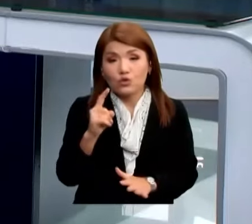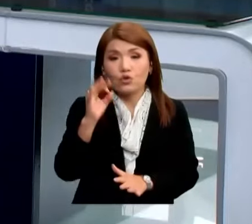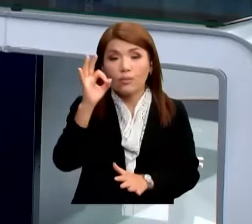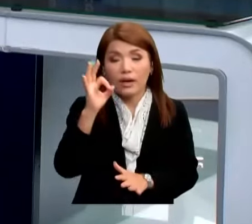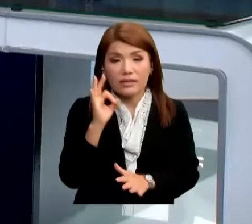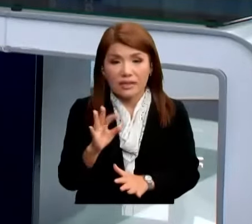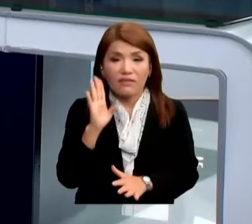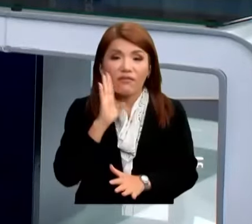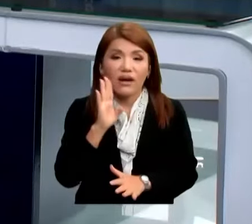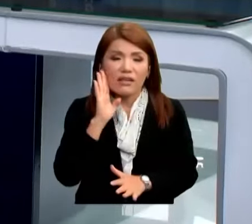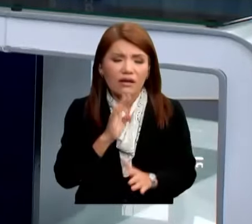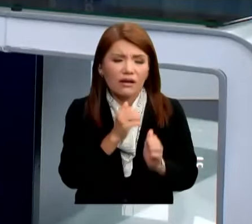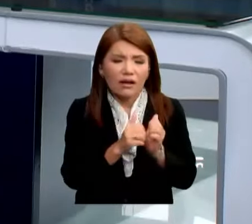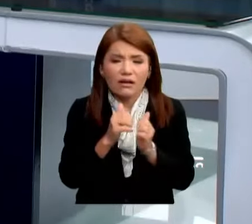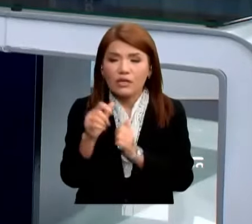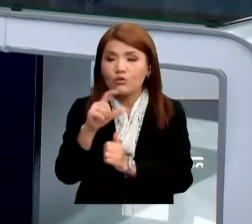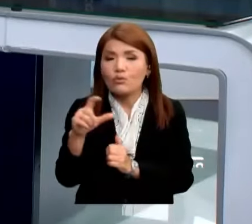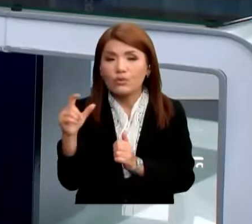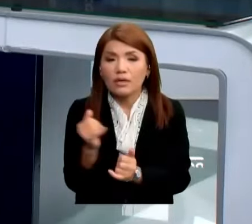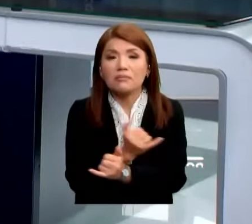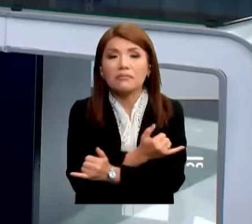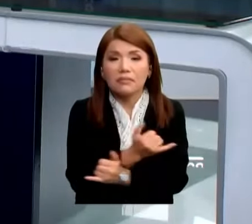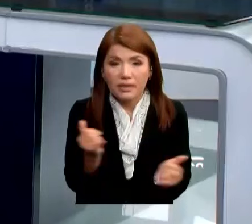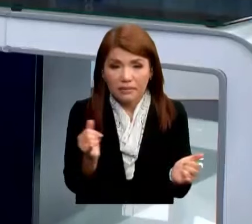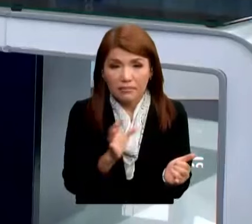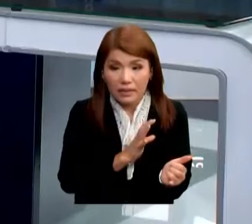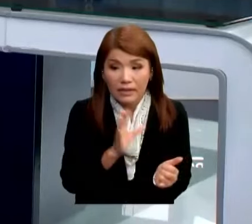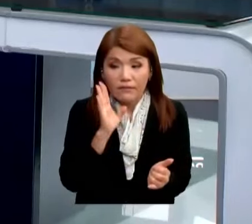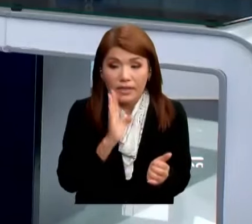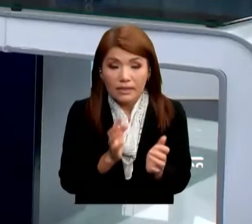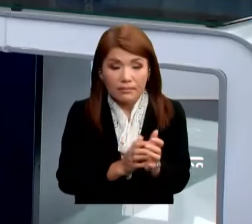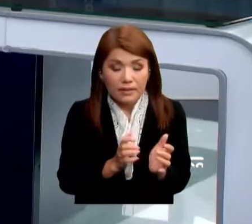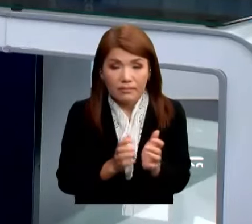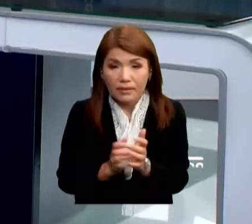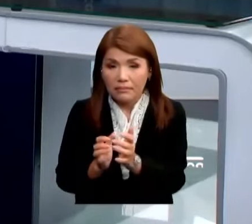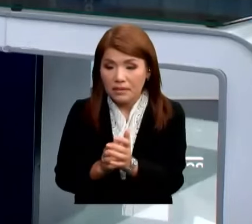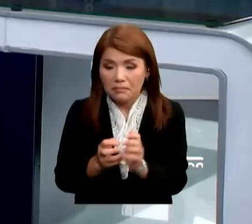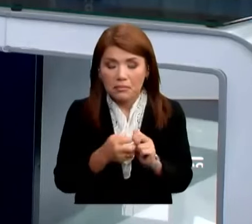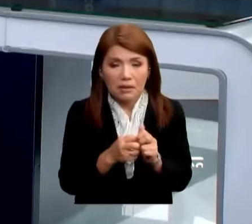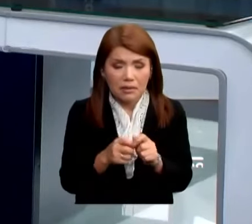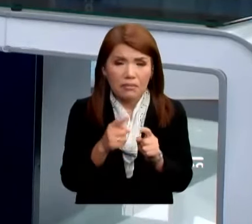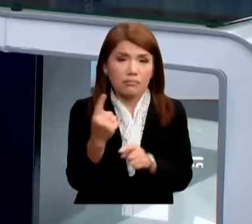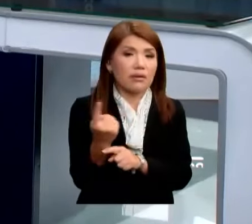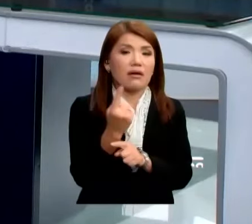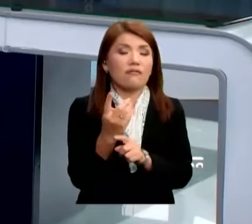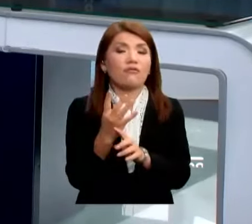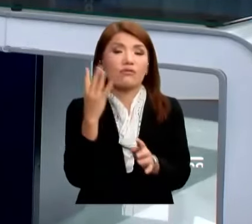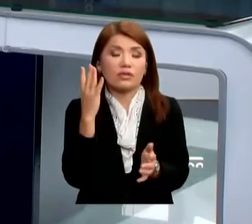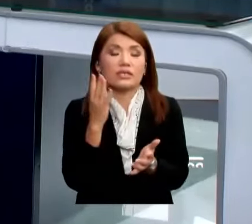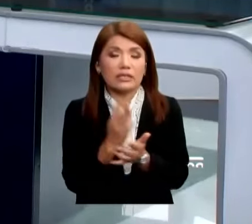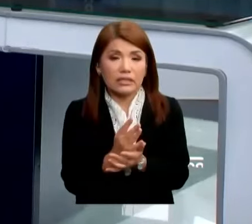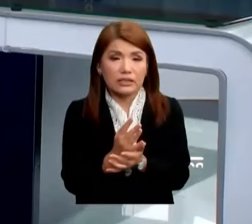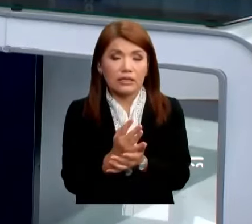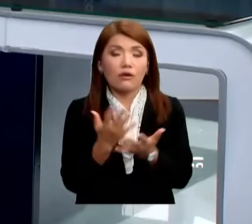провести воду в дома каждого казахстанца Казалось бы дефицит этого ресурса проблема одна из первых и